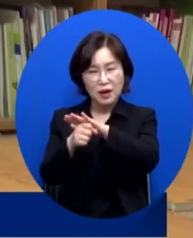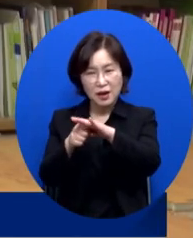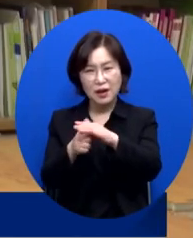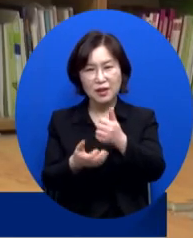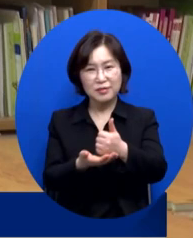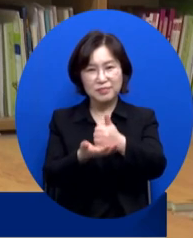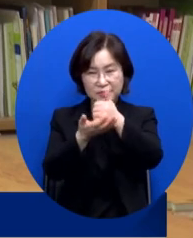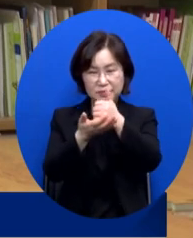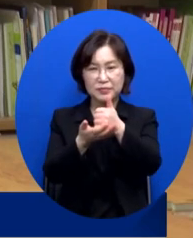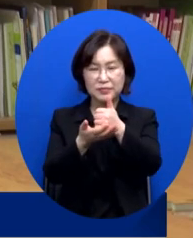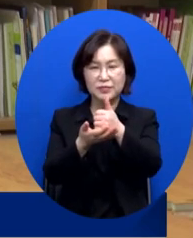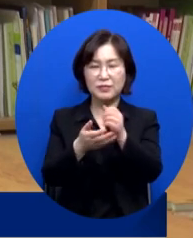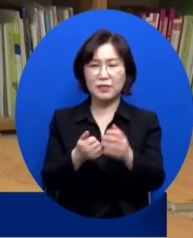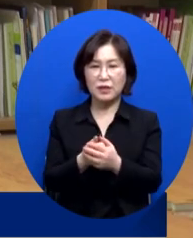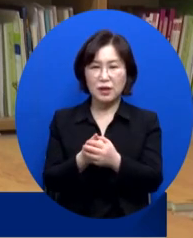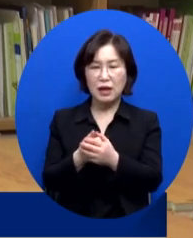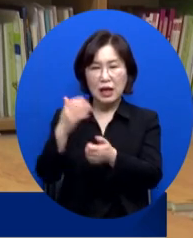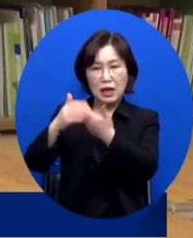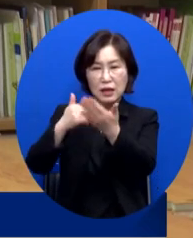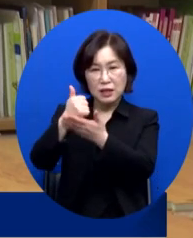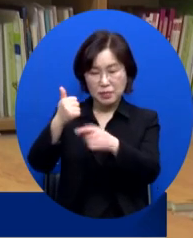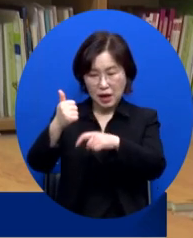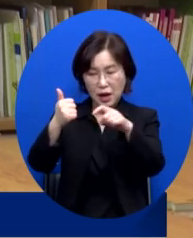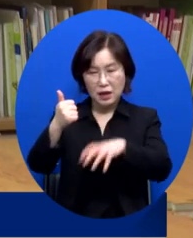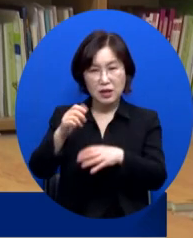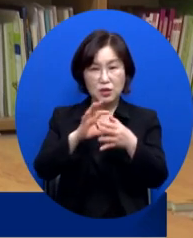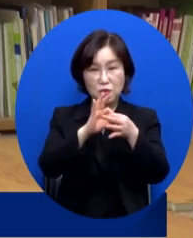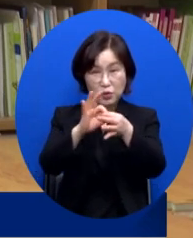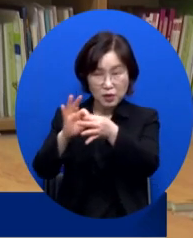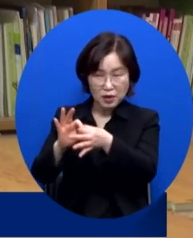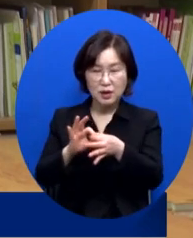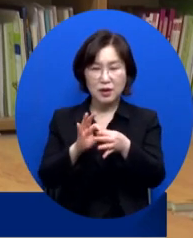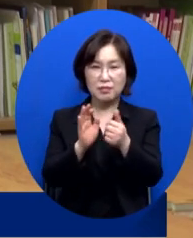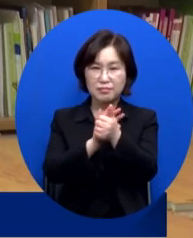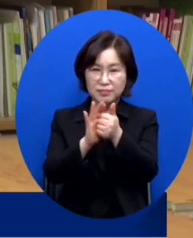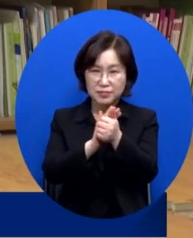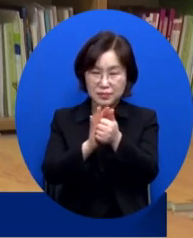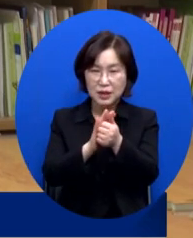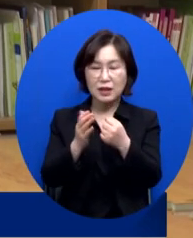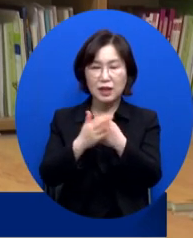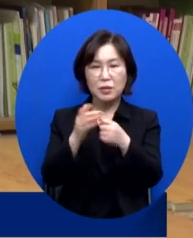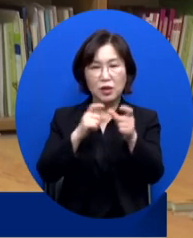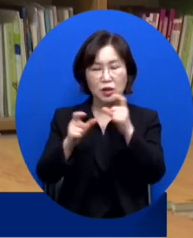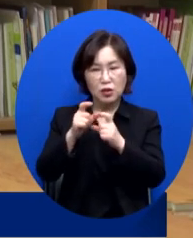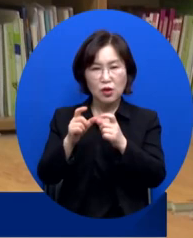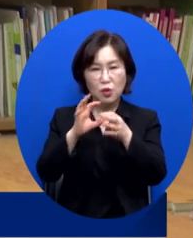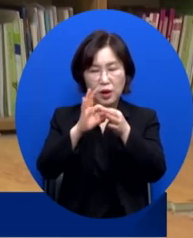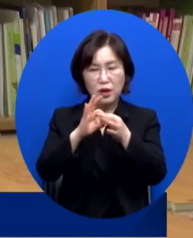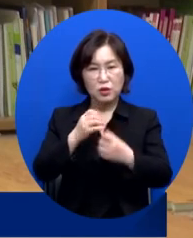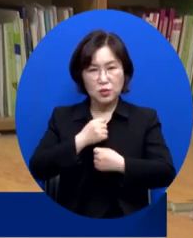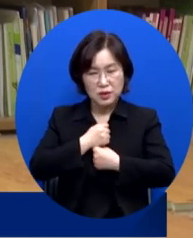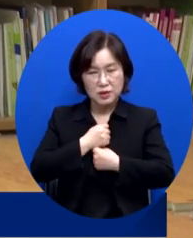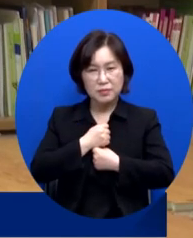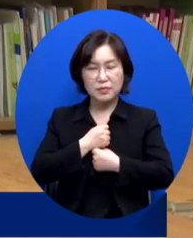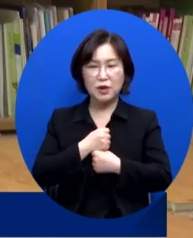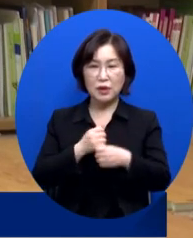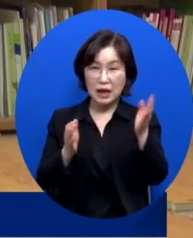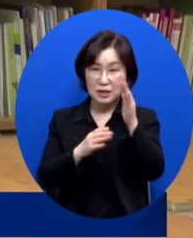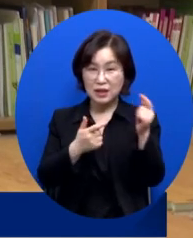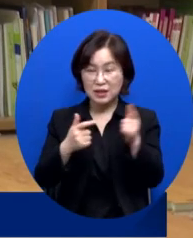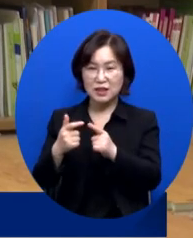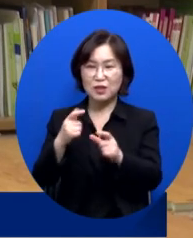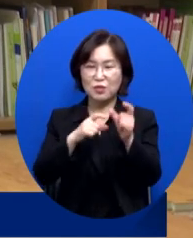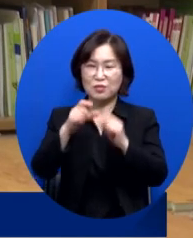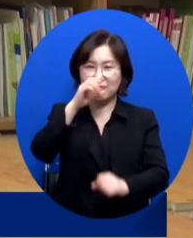관계? 그리고 하나님 안에서 관계하니까 더 조심하게 되고 저희 나무와 숲 학생들은 진짜 다들